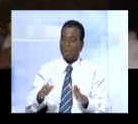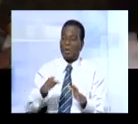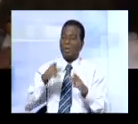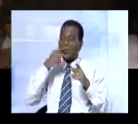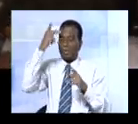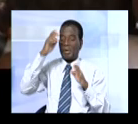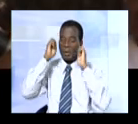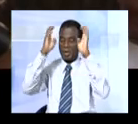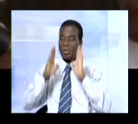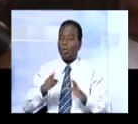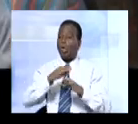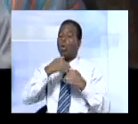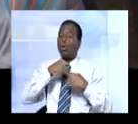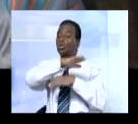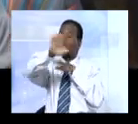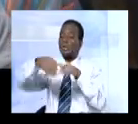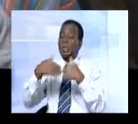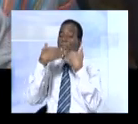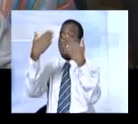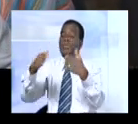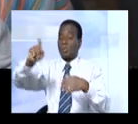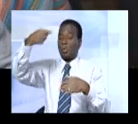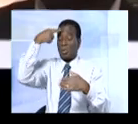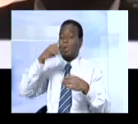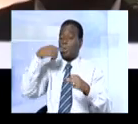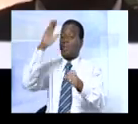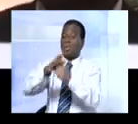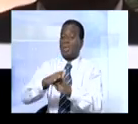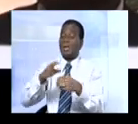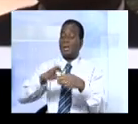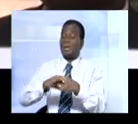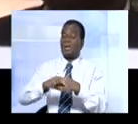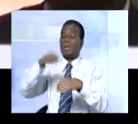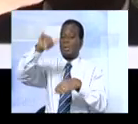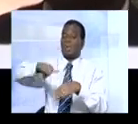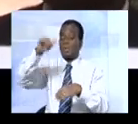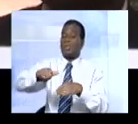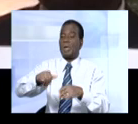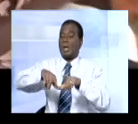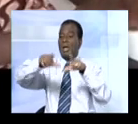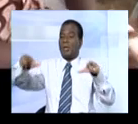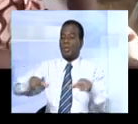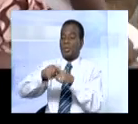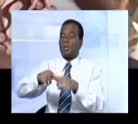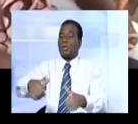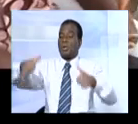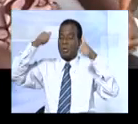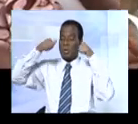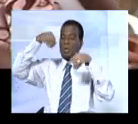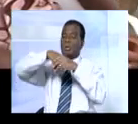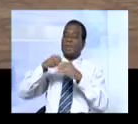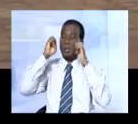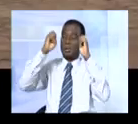l'initiative du gouverneur de Yamoussoukro et ont promis de faire de la Cité des Lacs un pôle d'excellence dans le domaine de